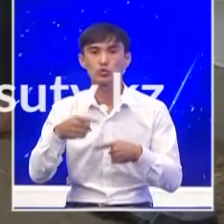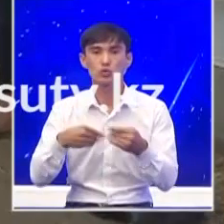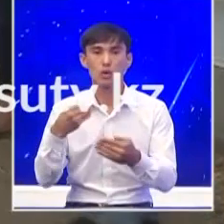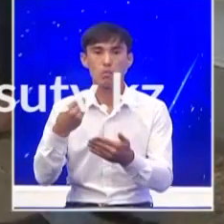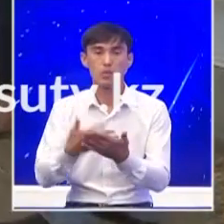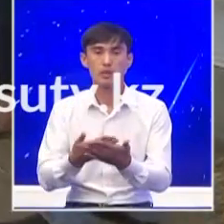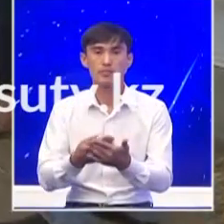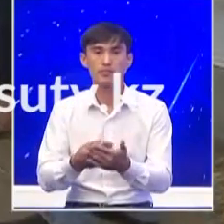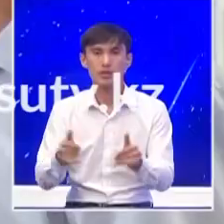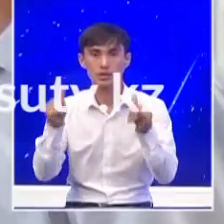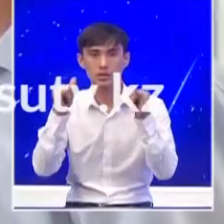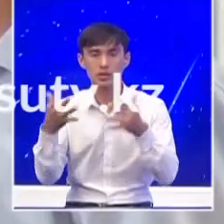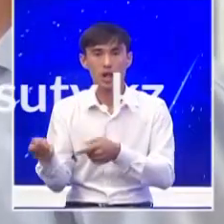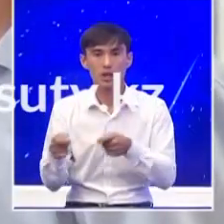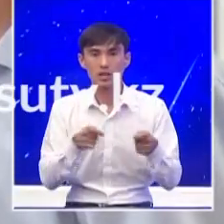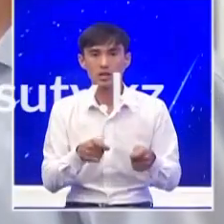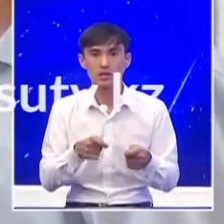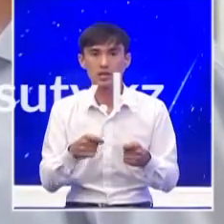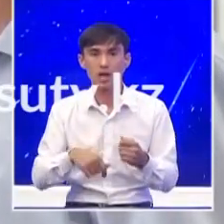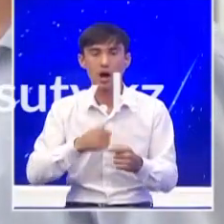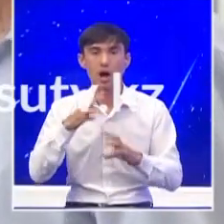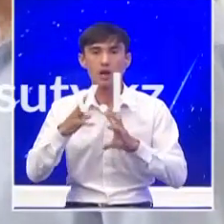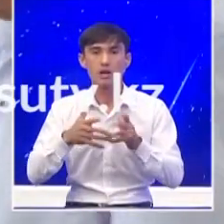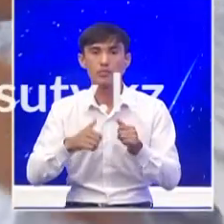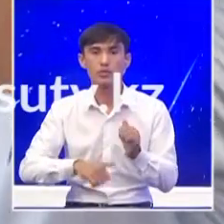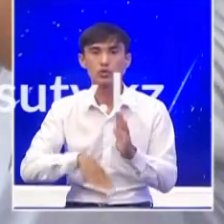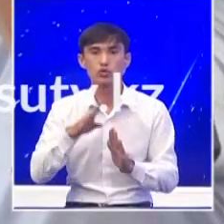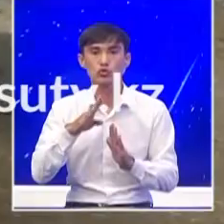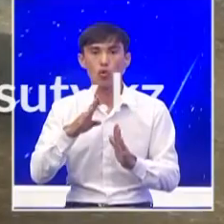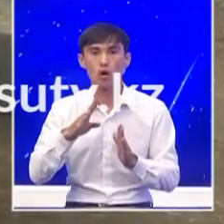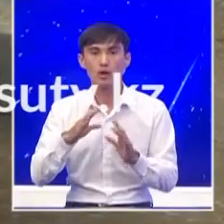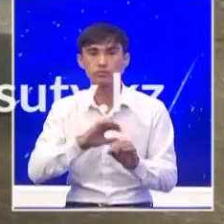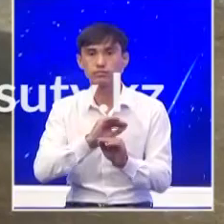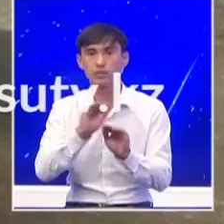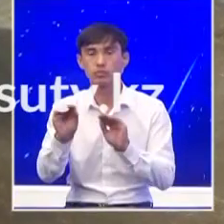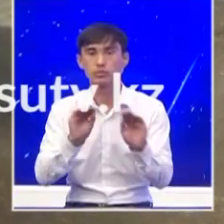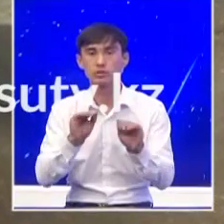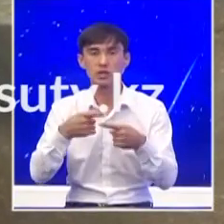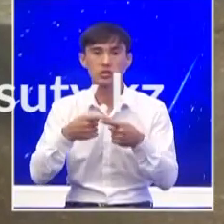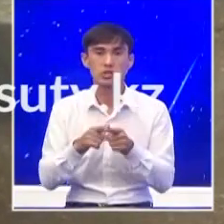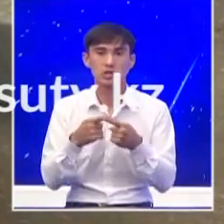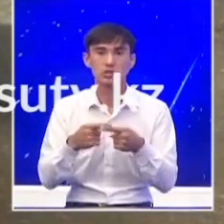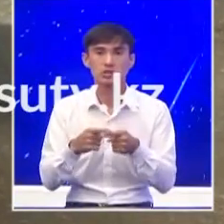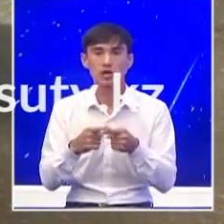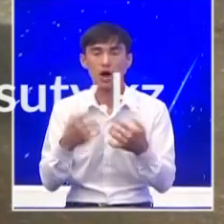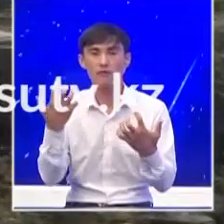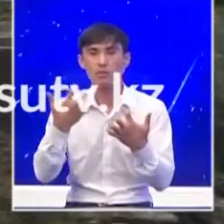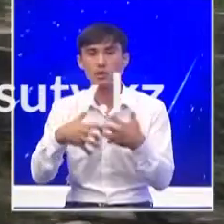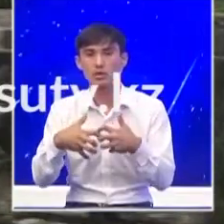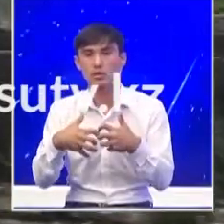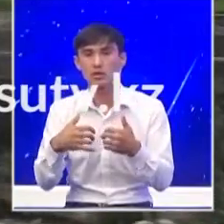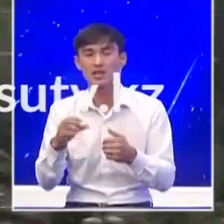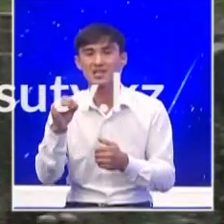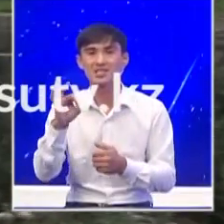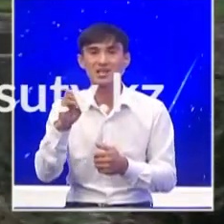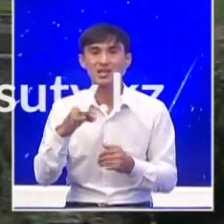мал әкелінген. Әлемнің жетекші брендтерінің жоғары сыныпты жабдықтары қойылған. Техника толықтай автоматтандырылған.